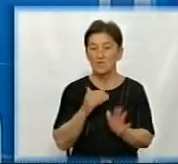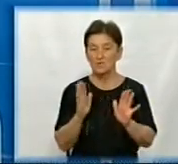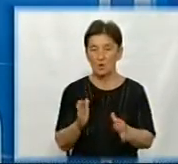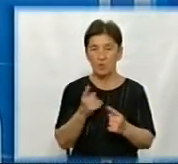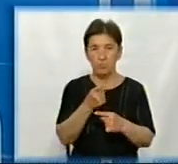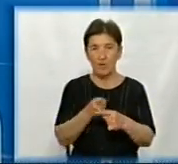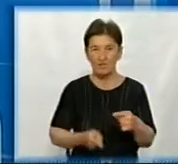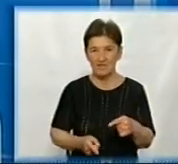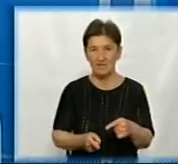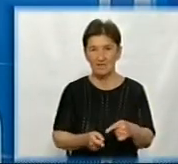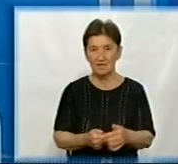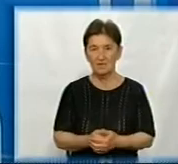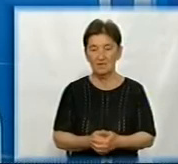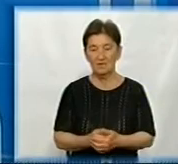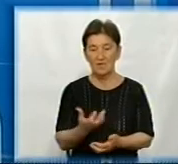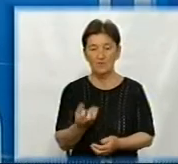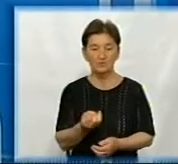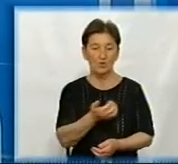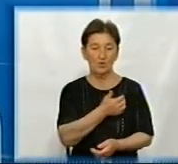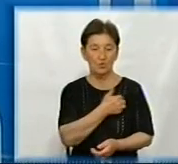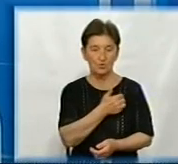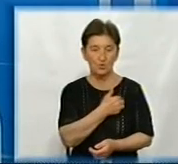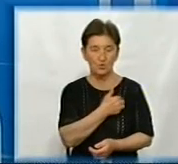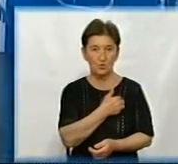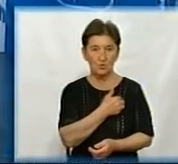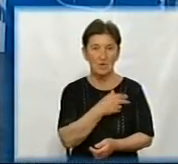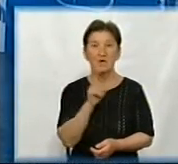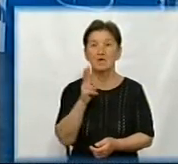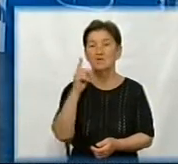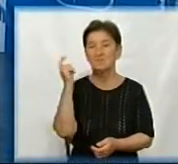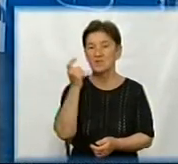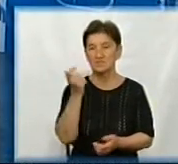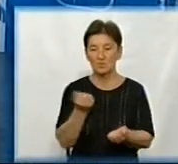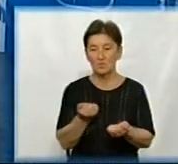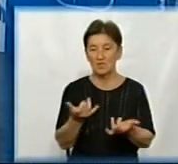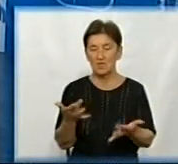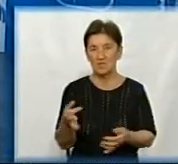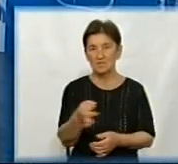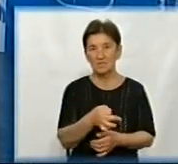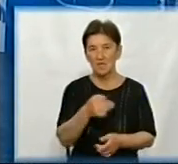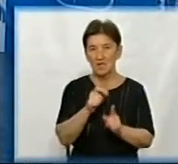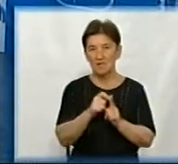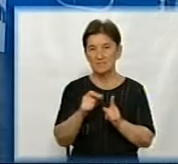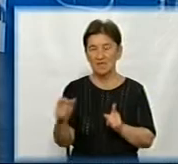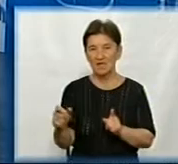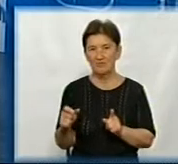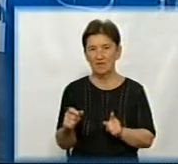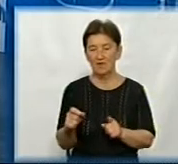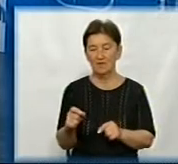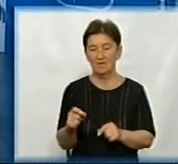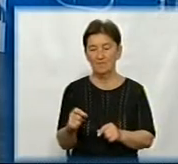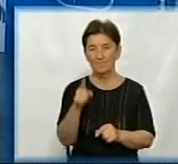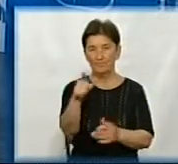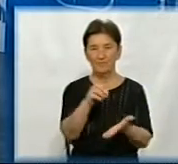половина. Я ще хочу до власності кілька слів і приватизації комунального майна. Ви ж там